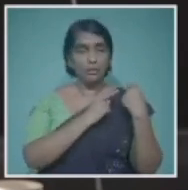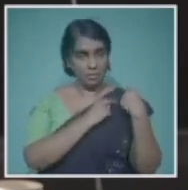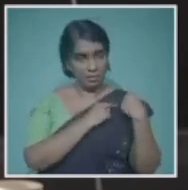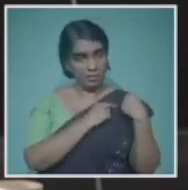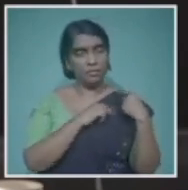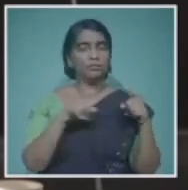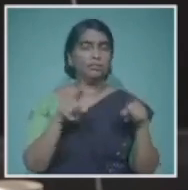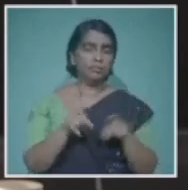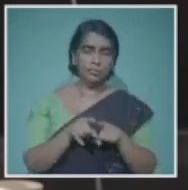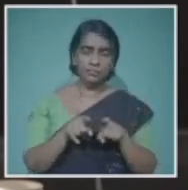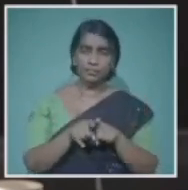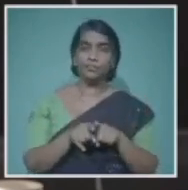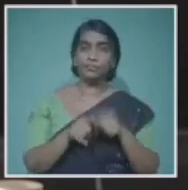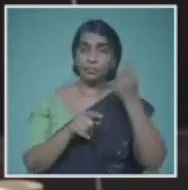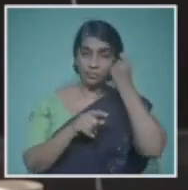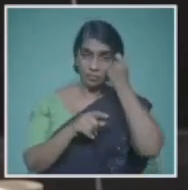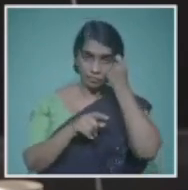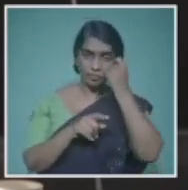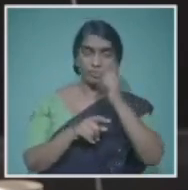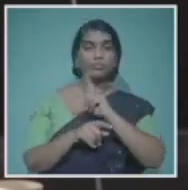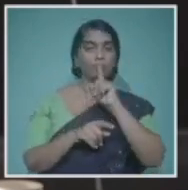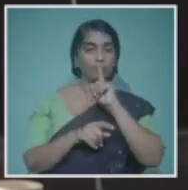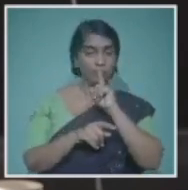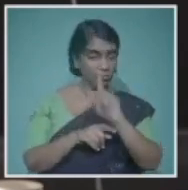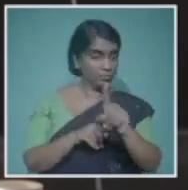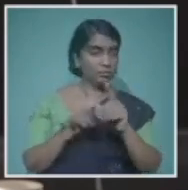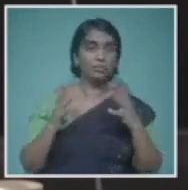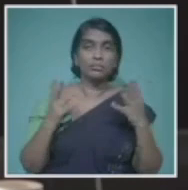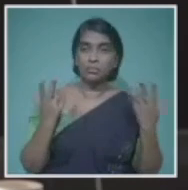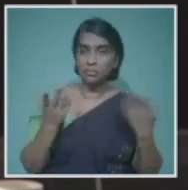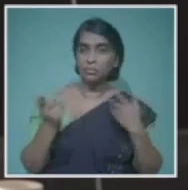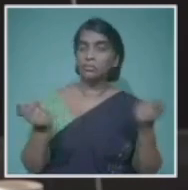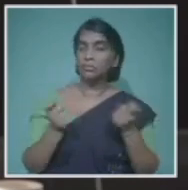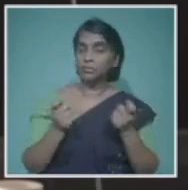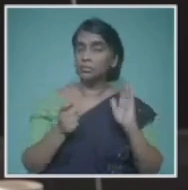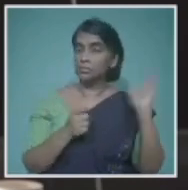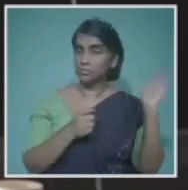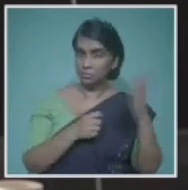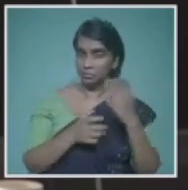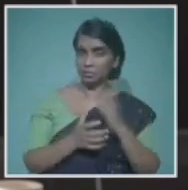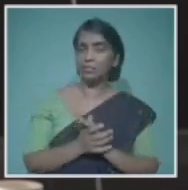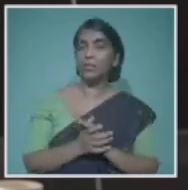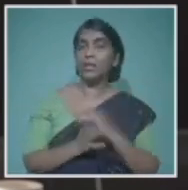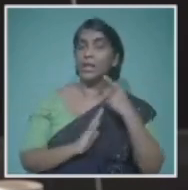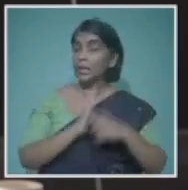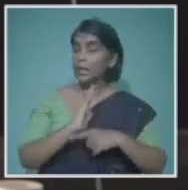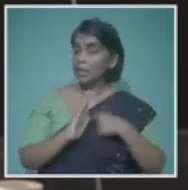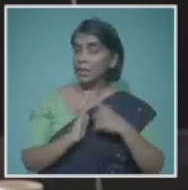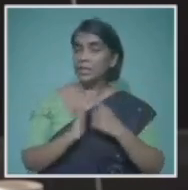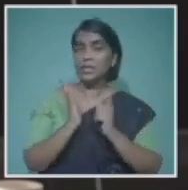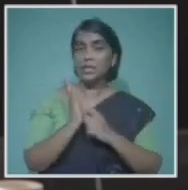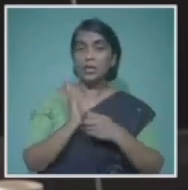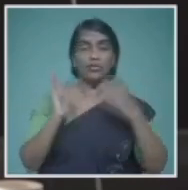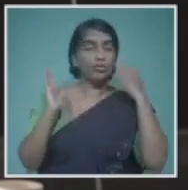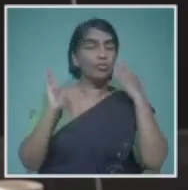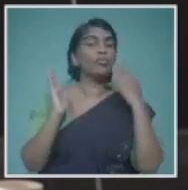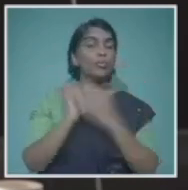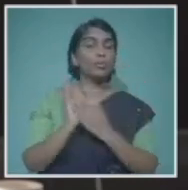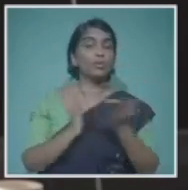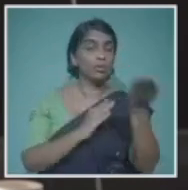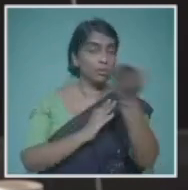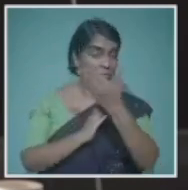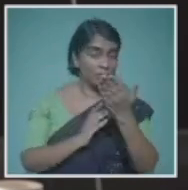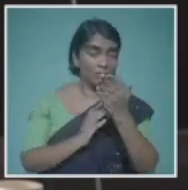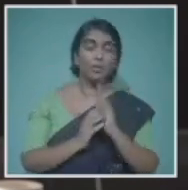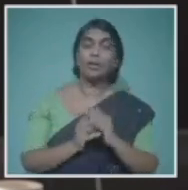වගකීමකින් යුතු අදහසක් ඉදිරිපත් කරේ නැත්නම් වෙළඳපොළට දේශීය ණය සම්බන්ධයෙන්